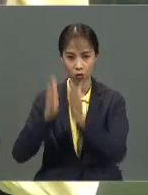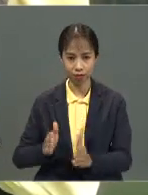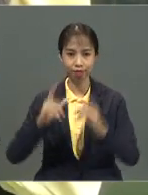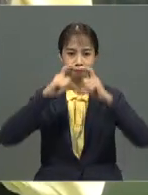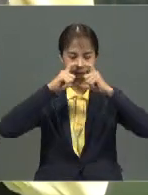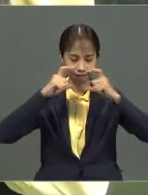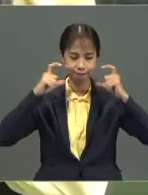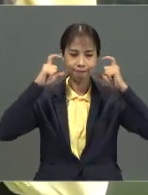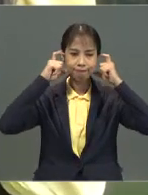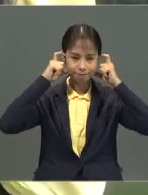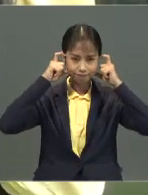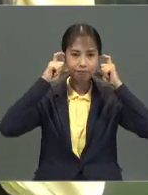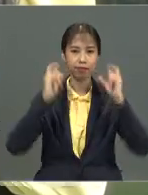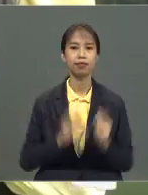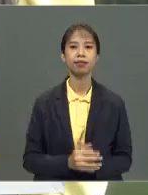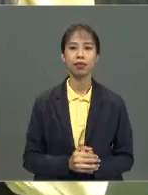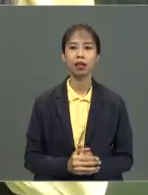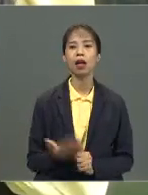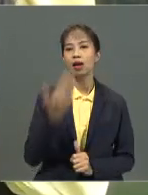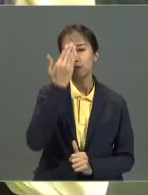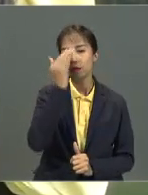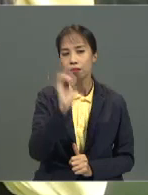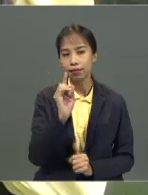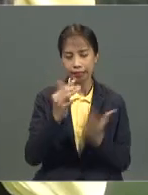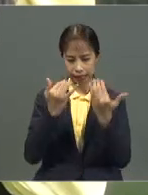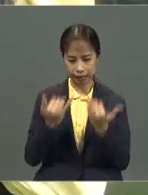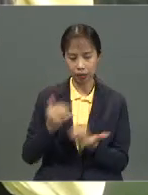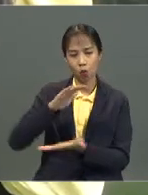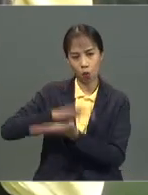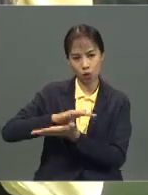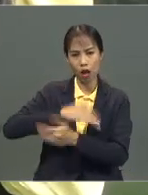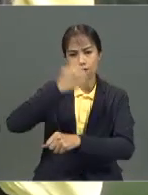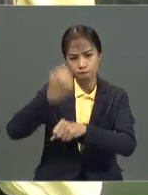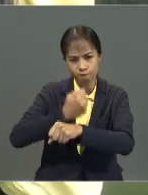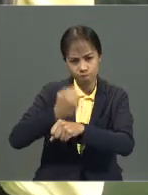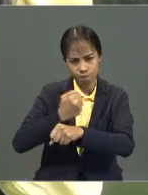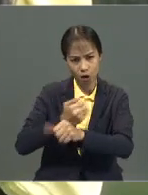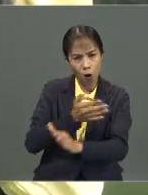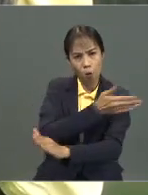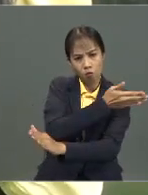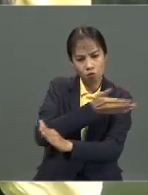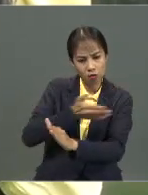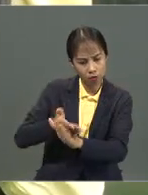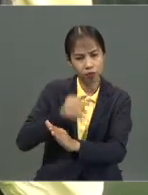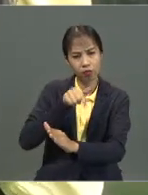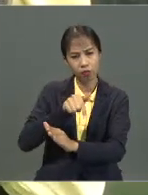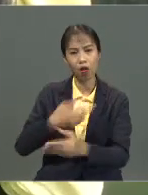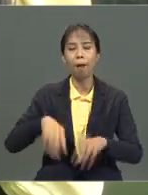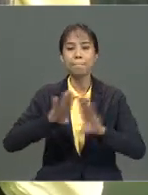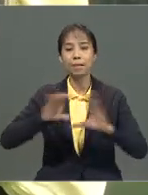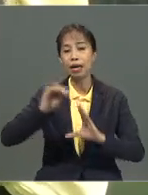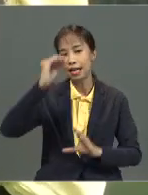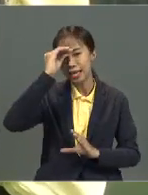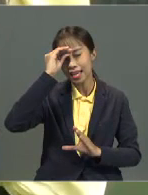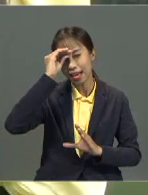ากากอนามัยอย่างถูกวิธีนะคะเนื่องด้วยทางโรงเรียนมีการซักซ้อมแผนรับมือก่อนเปิดเทอมตามแบบวิถี New Normal